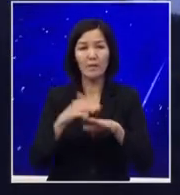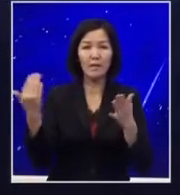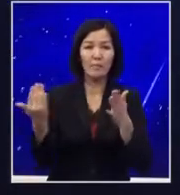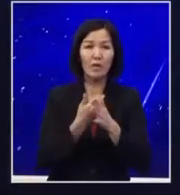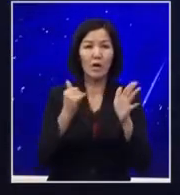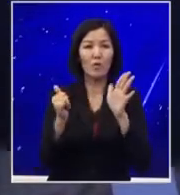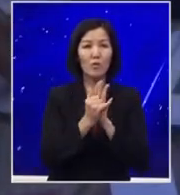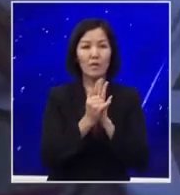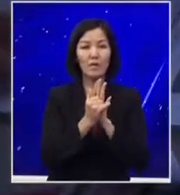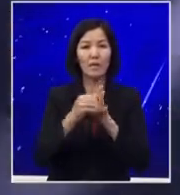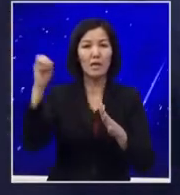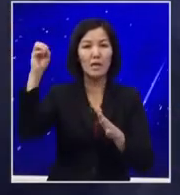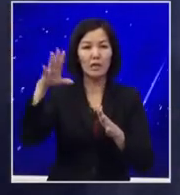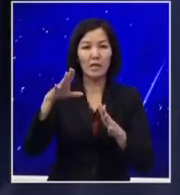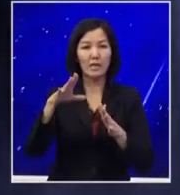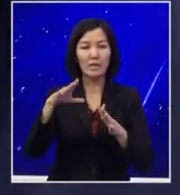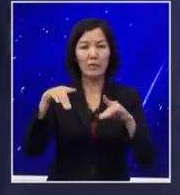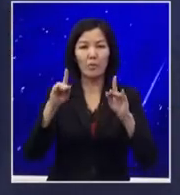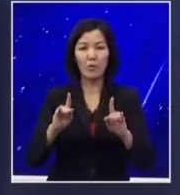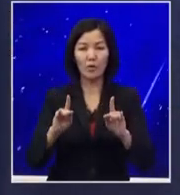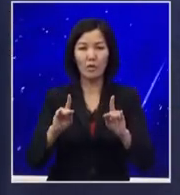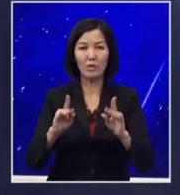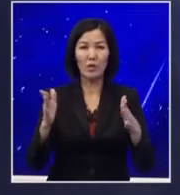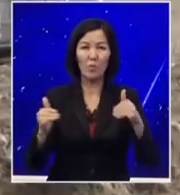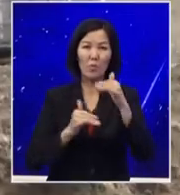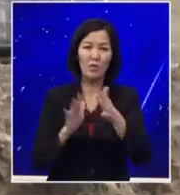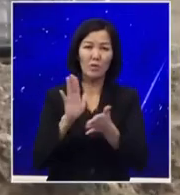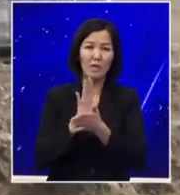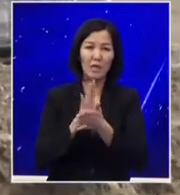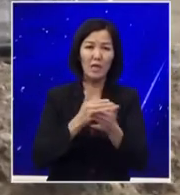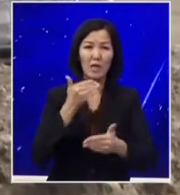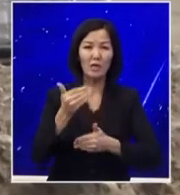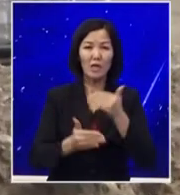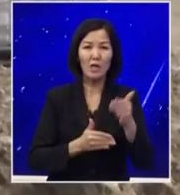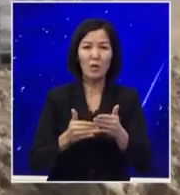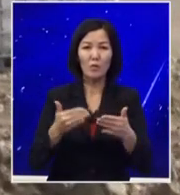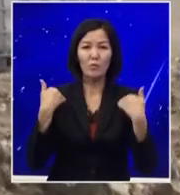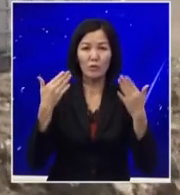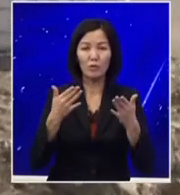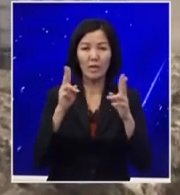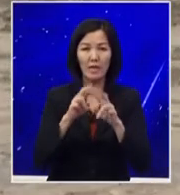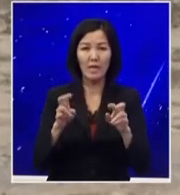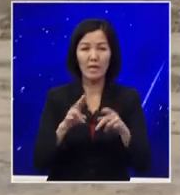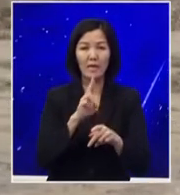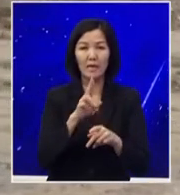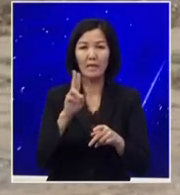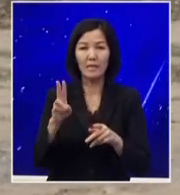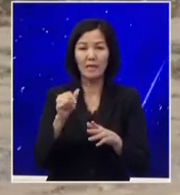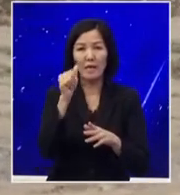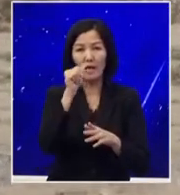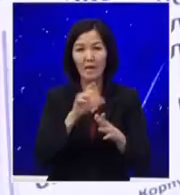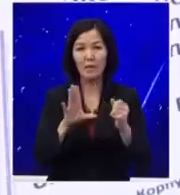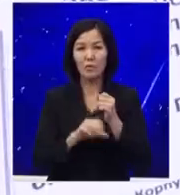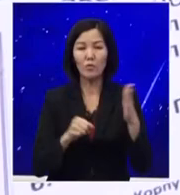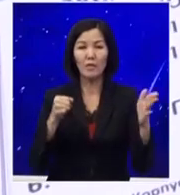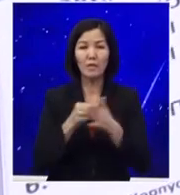орнатылып жатқан жарық шамдары, отырғыштар, қоқыс қораптары мен жаяу соқпақтарға қатысты ұсыныстарды қарады. Қазан айының соңында бітетін